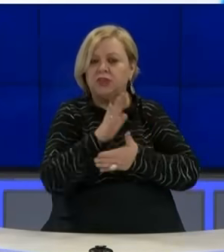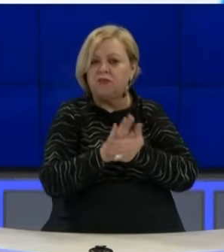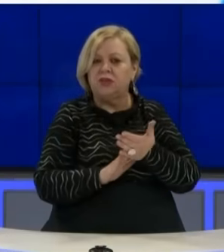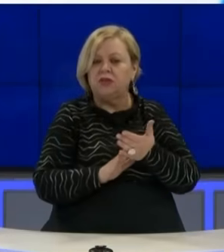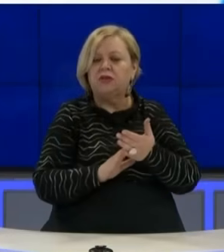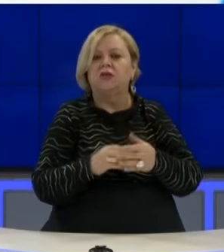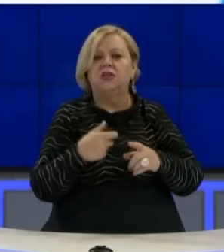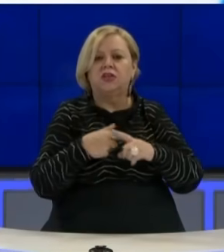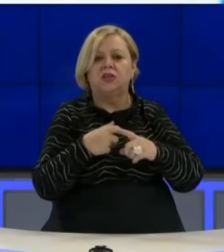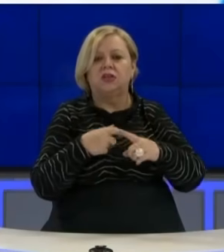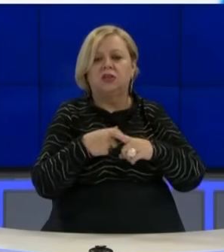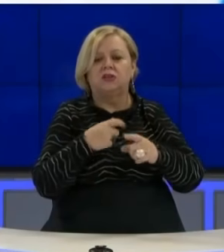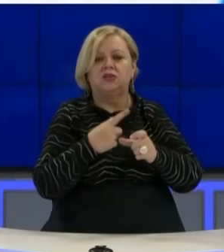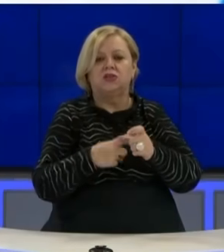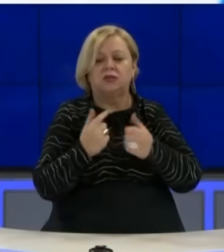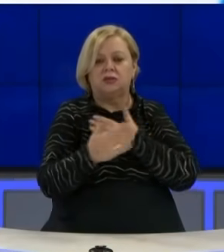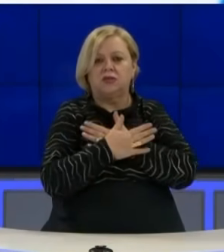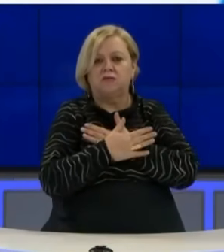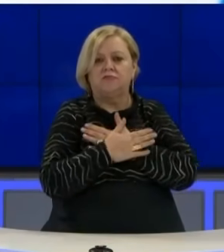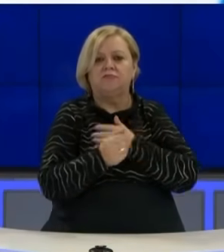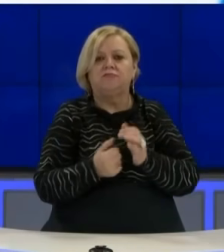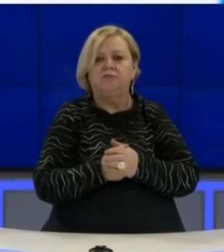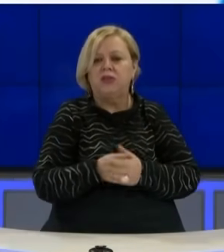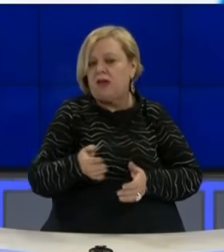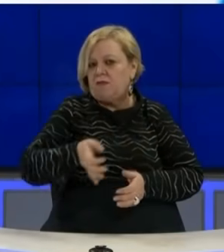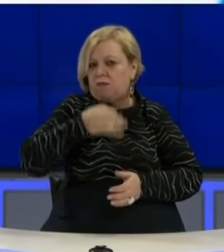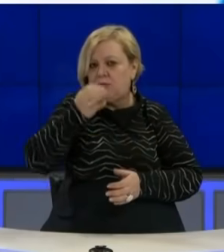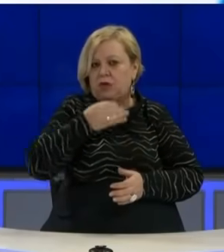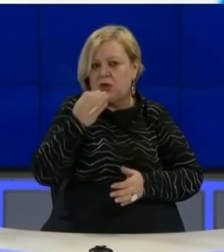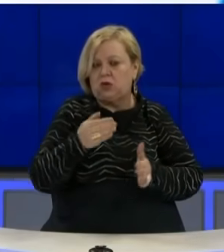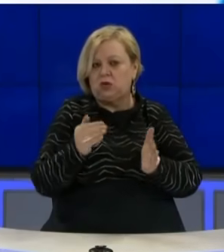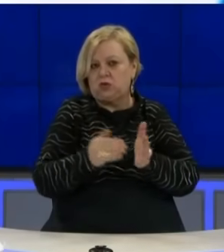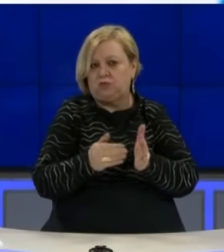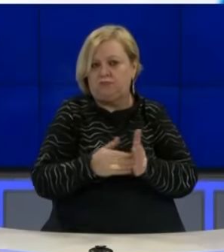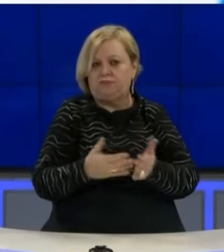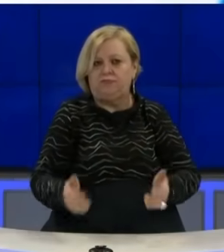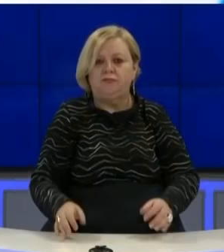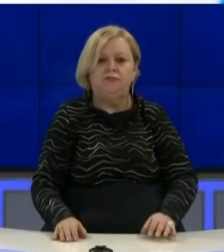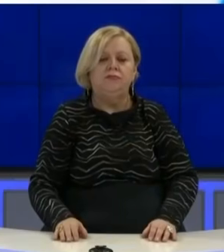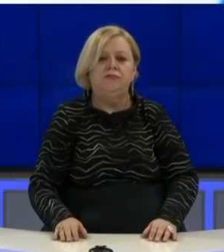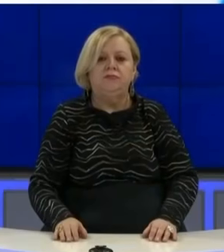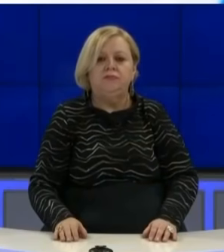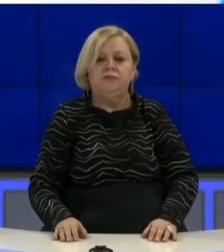të rifilloj dhe do të keni informacionet nga vendi ngjarjes.